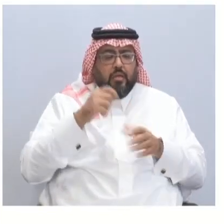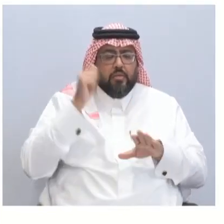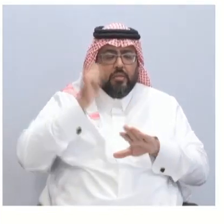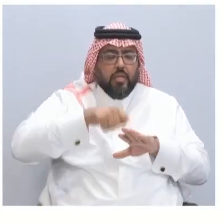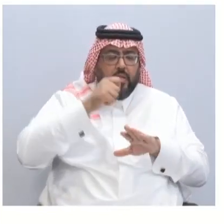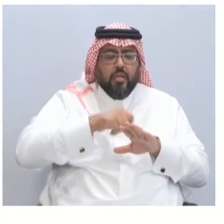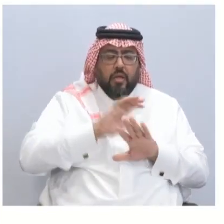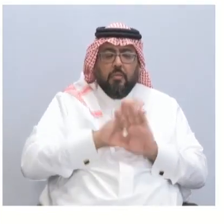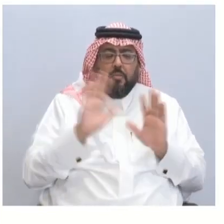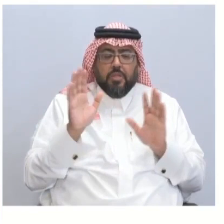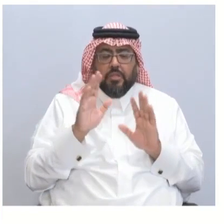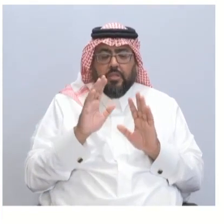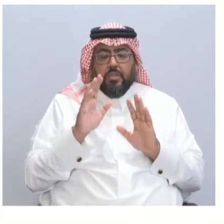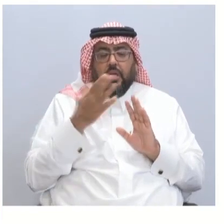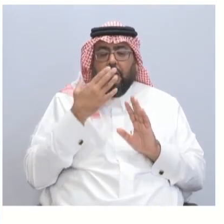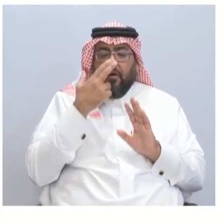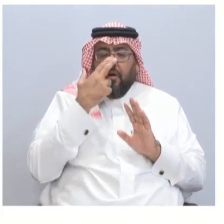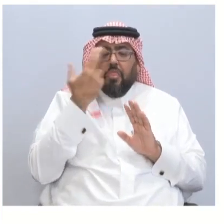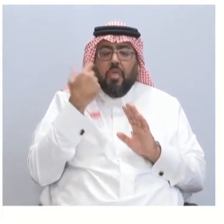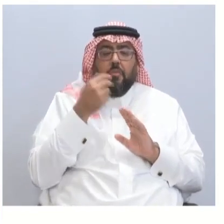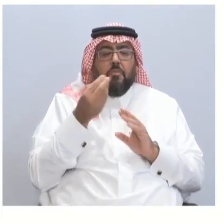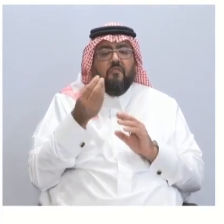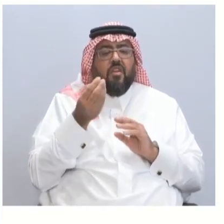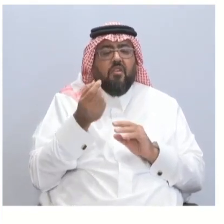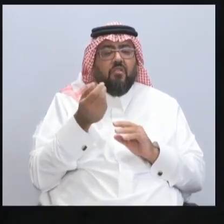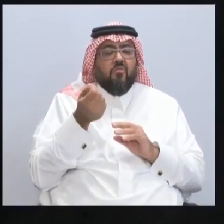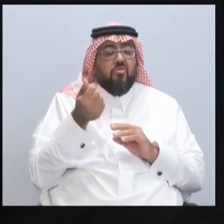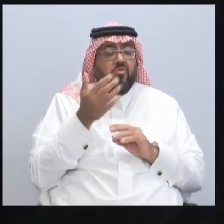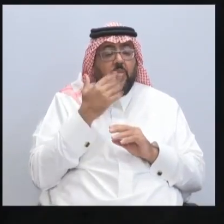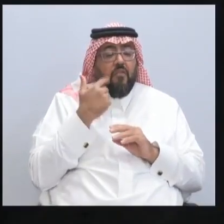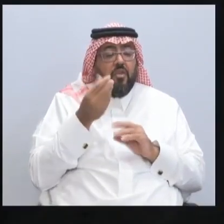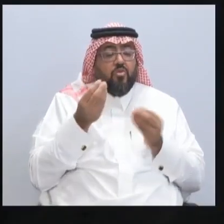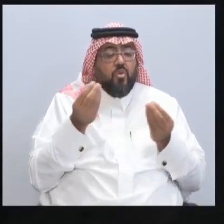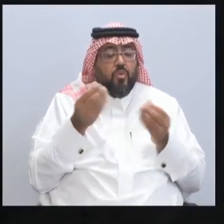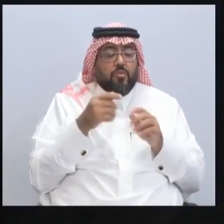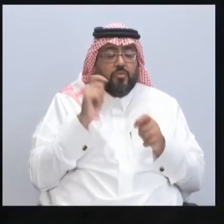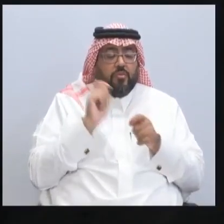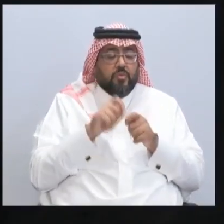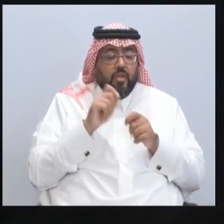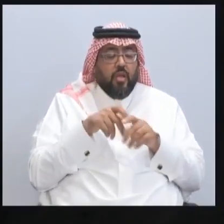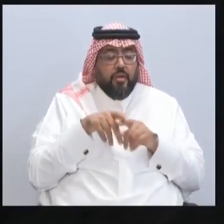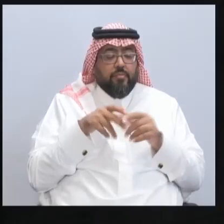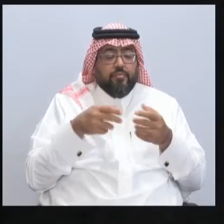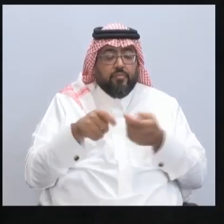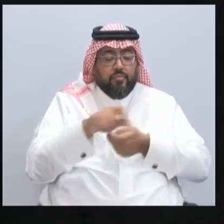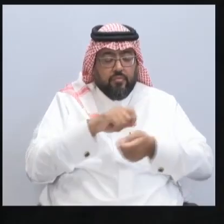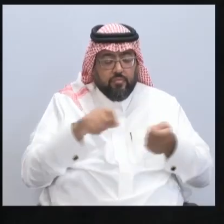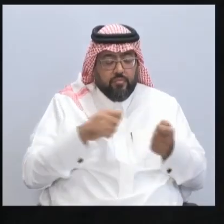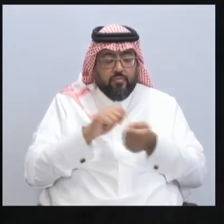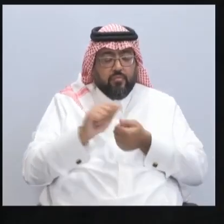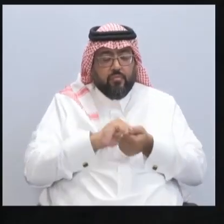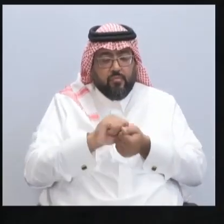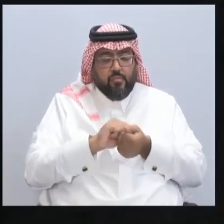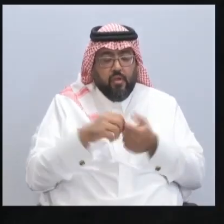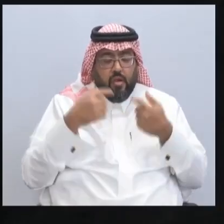يدويه كانت الصناعه في الماضي حرفا يدويه مرتبطه